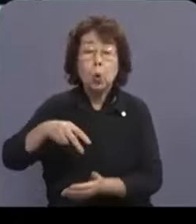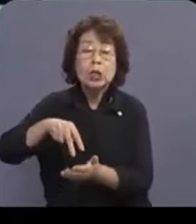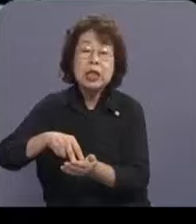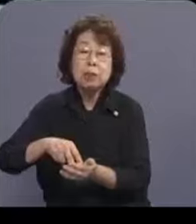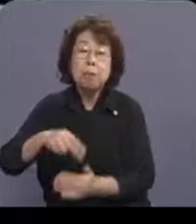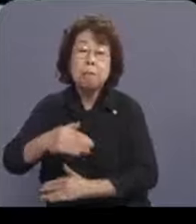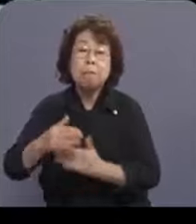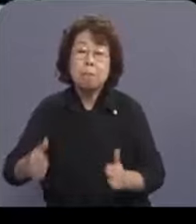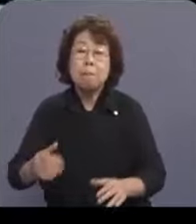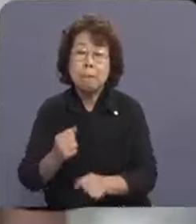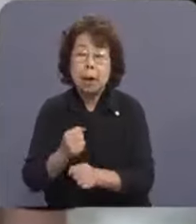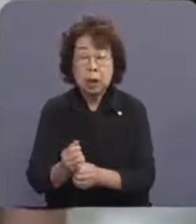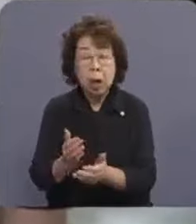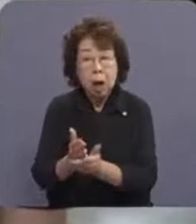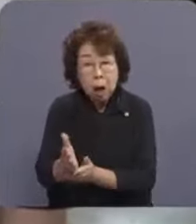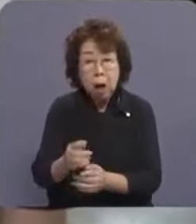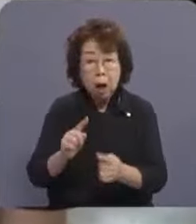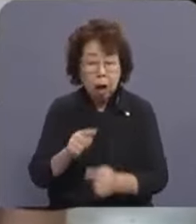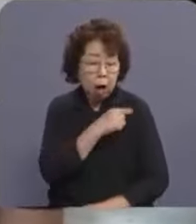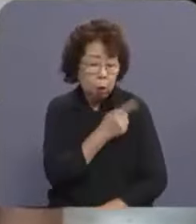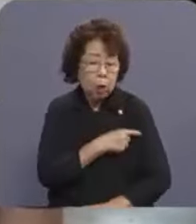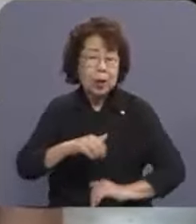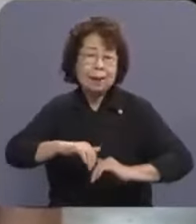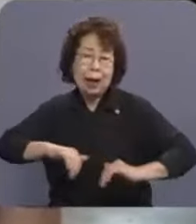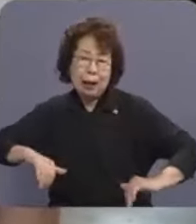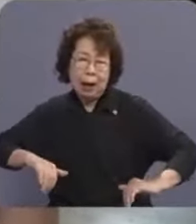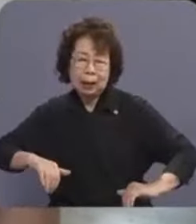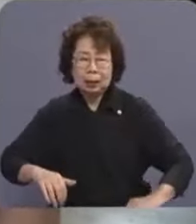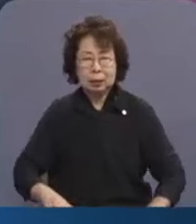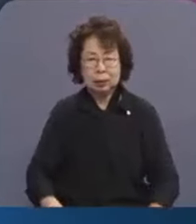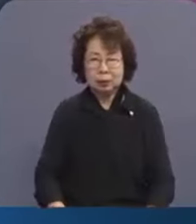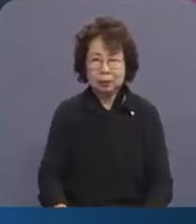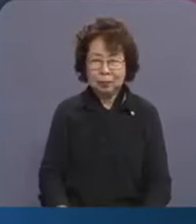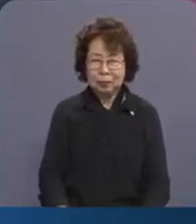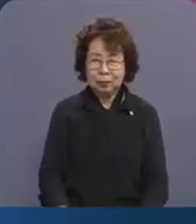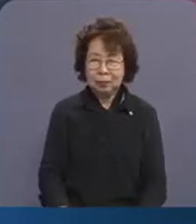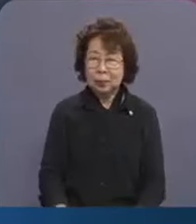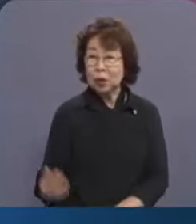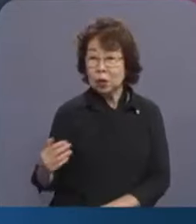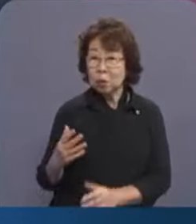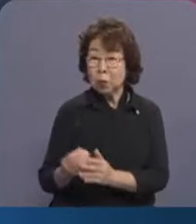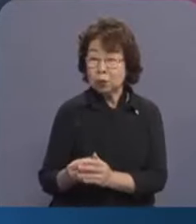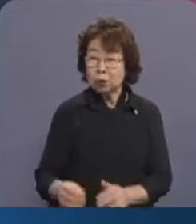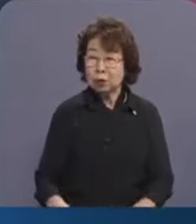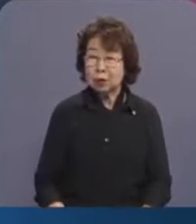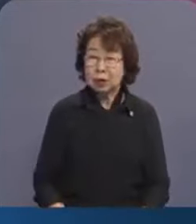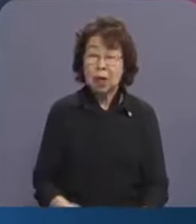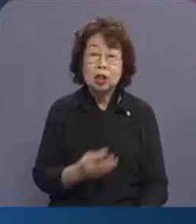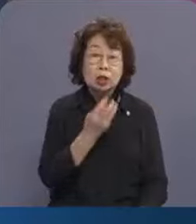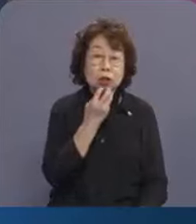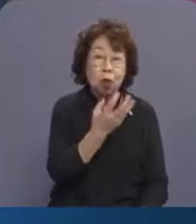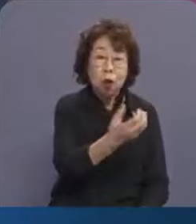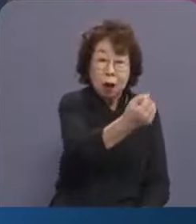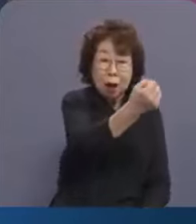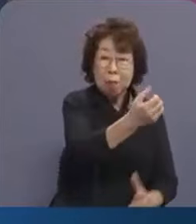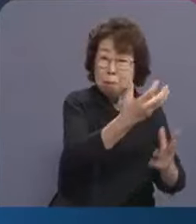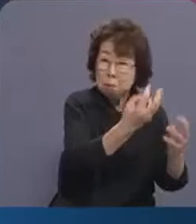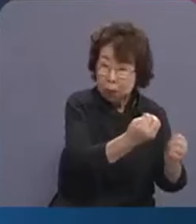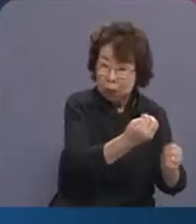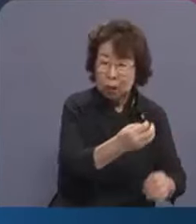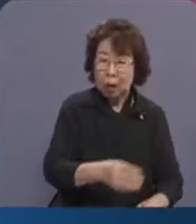운영되는 분권형 구조입니다 자 그 요즘에 사실 아직도 수도권 일극 체제